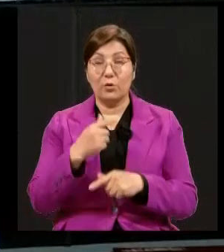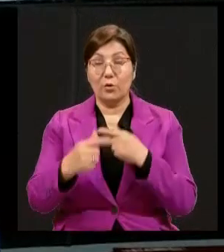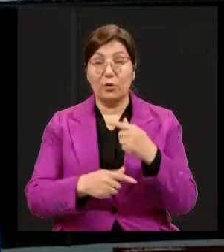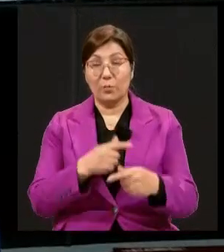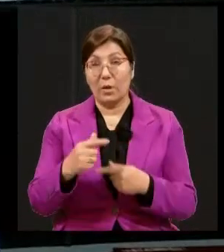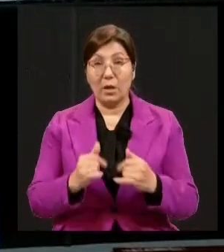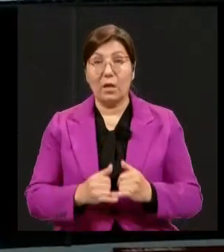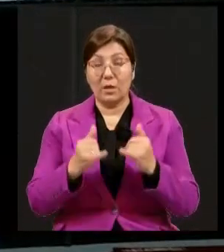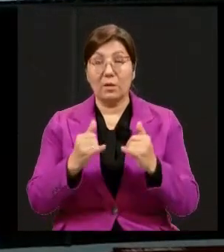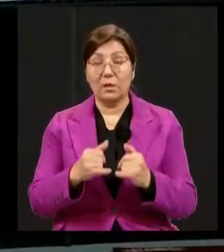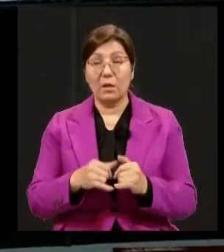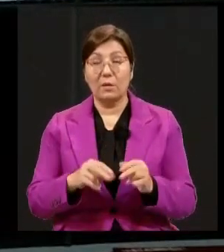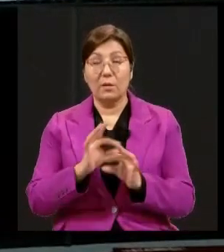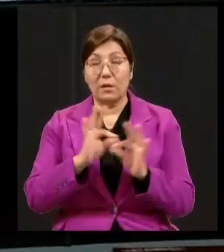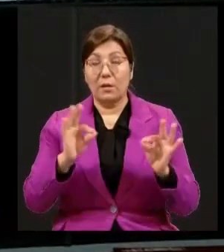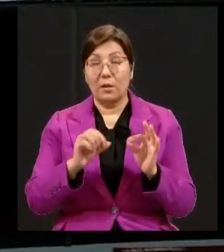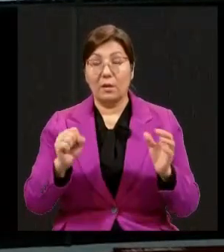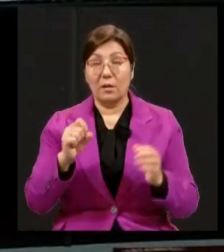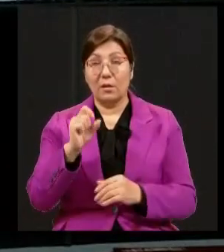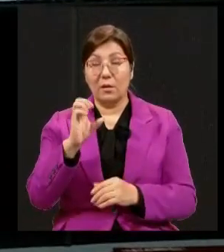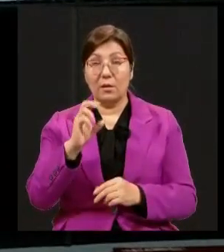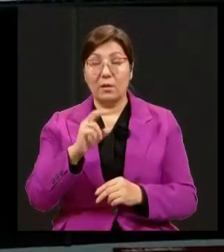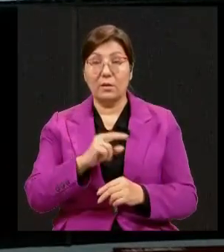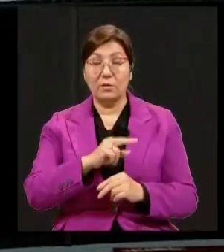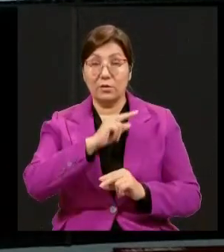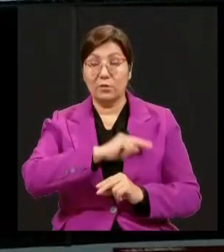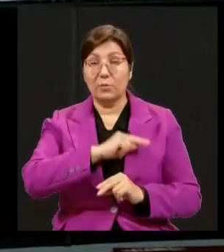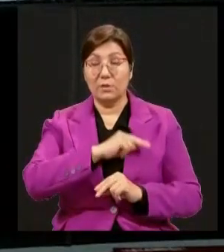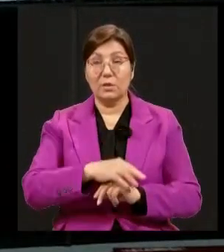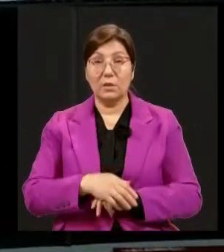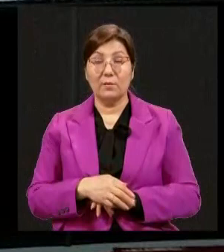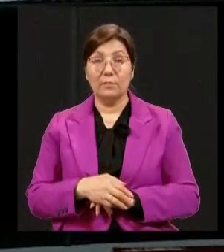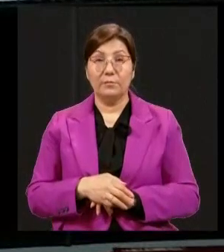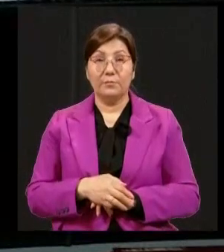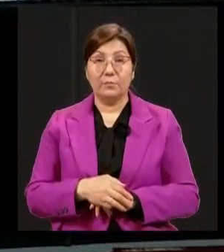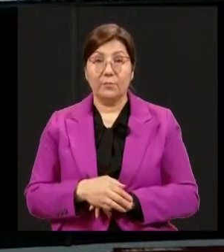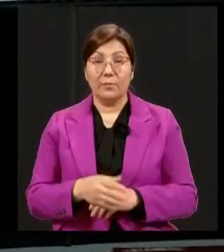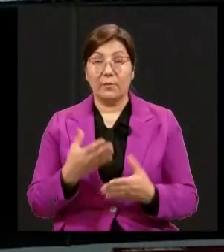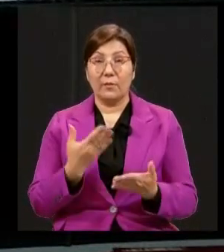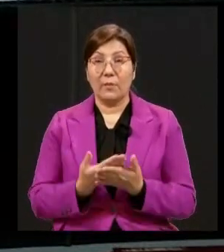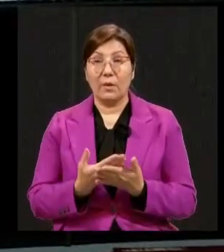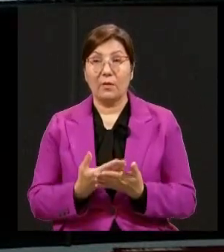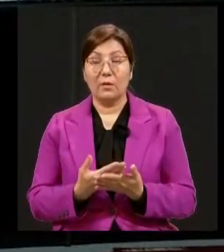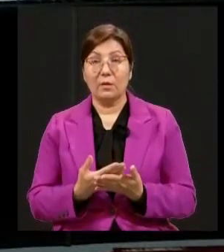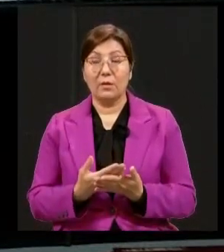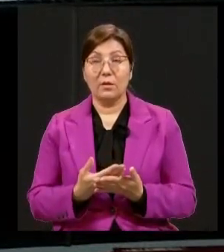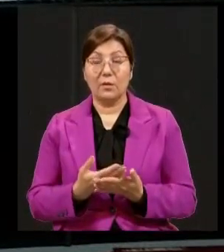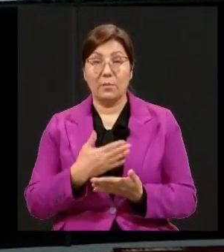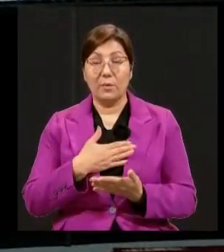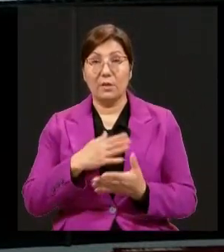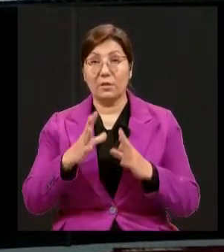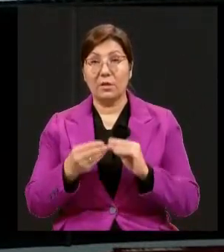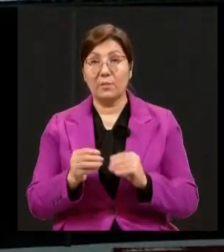электр станциясы жұмыс істейді бүкіл дүние жүзінде. Бірақ одан да бері қарай 3+3 деген тағы варианттар бар. Сондықтан әрине менің